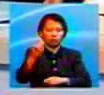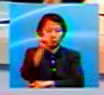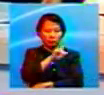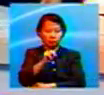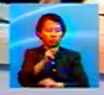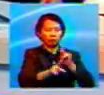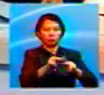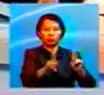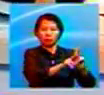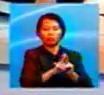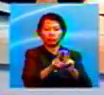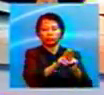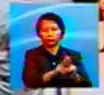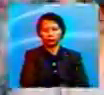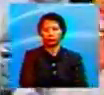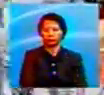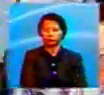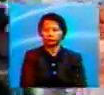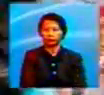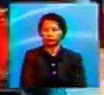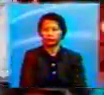harian penduduk.